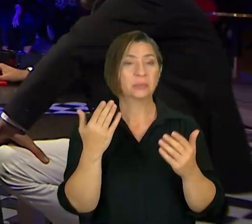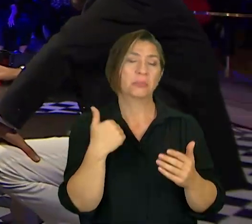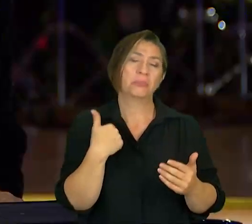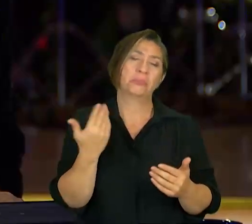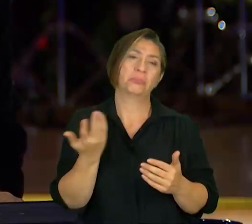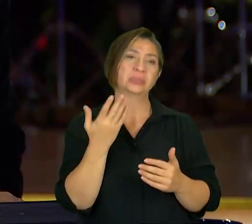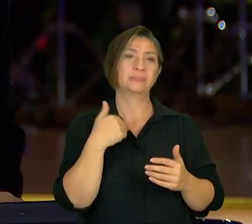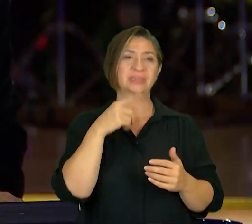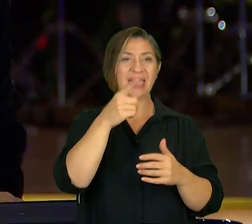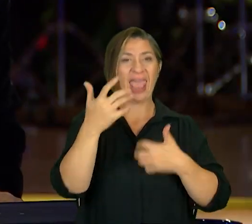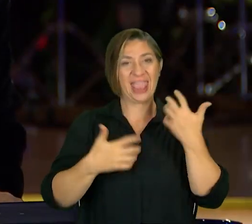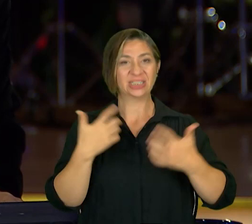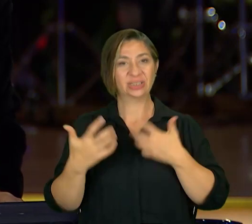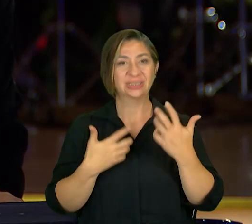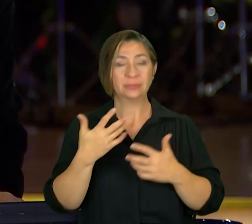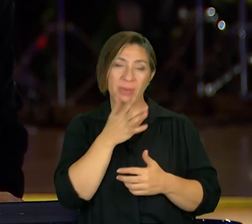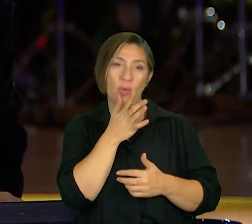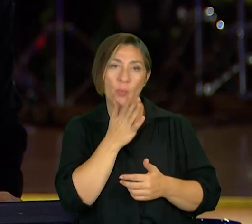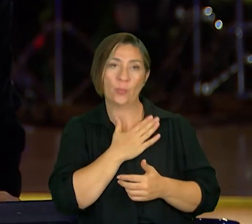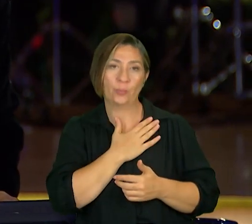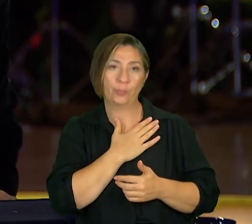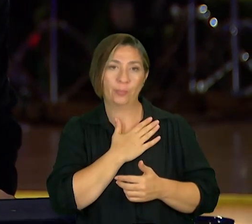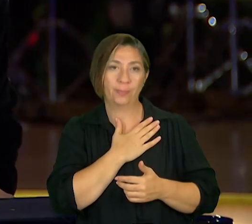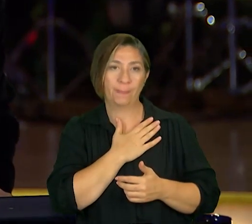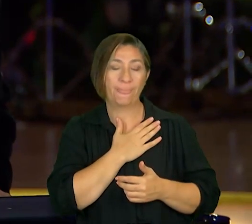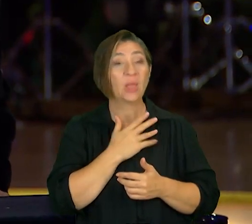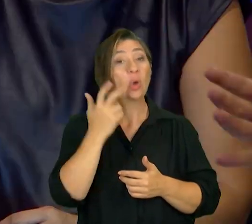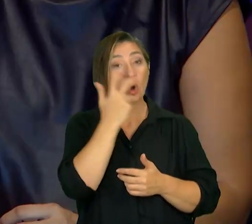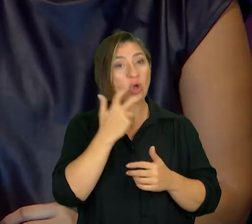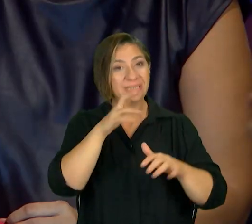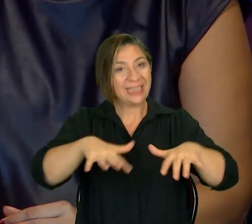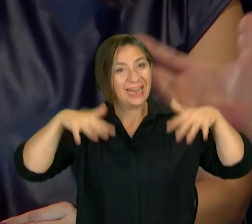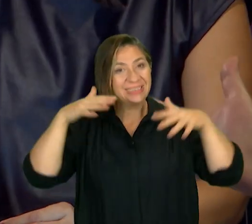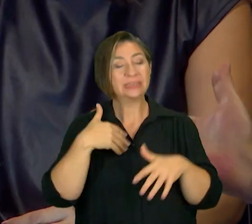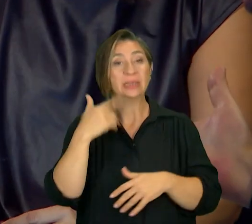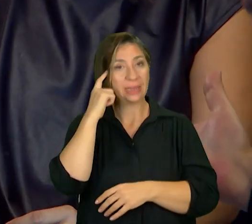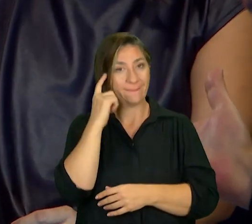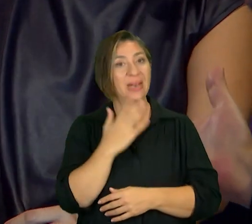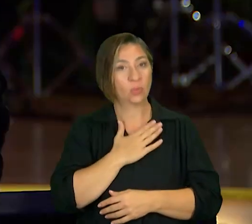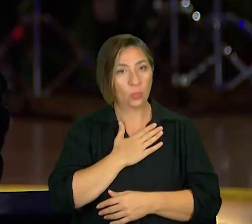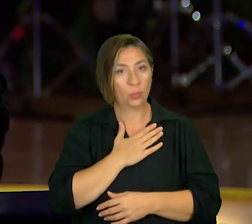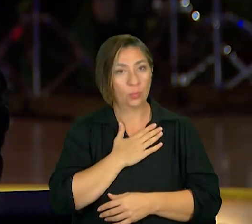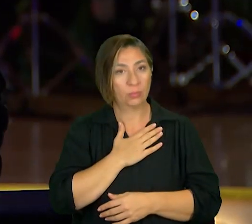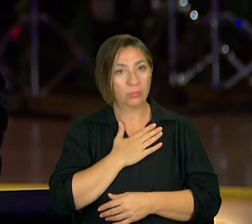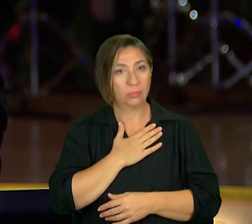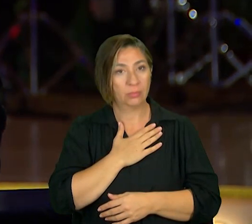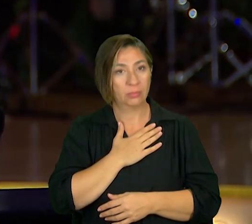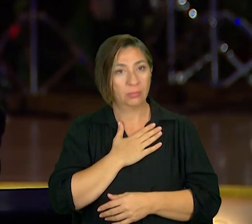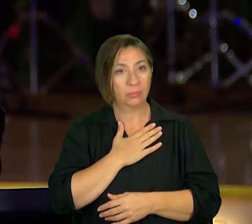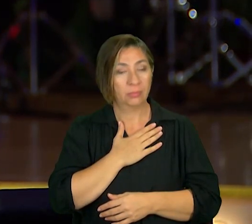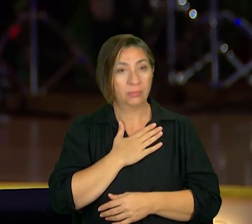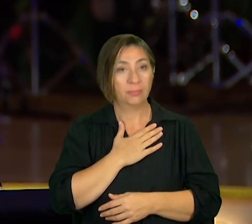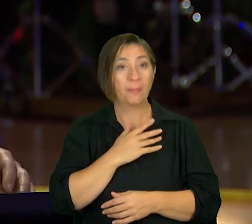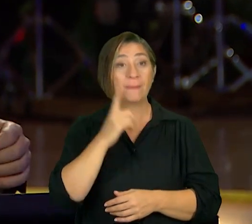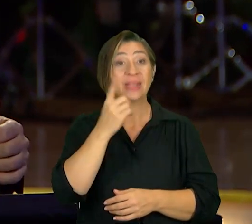ben sizin enerjinizi biliyorum. Konserlerinizdeki enerjiyi de tahmin ediyorum.